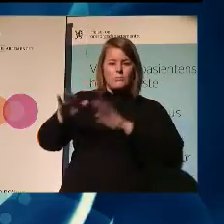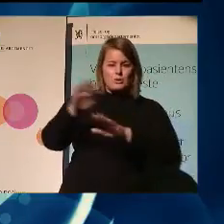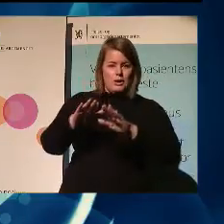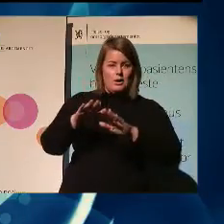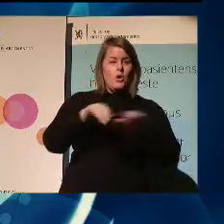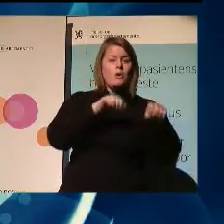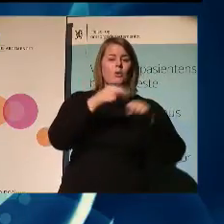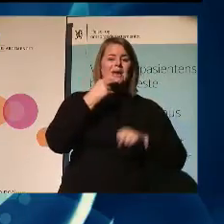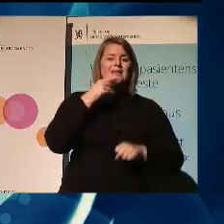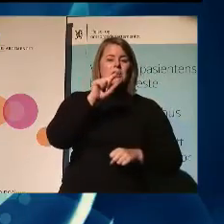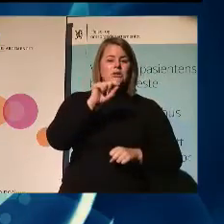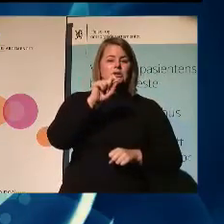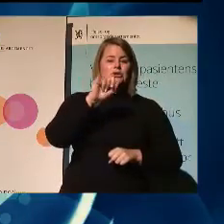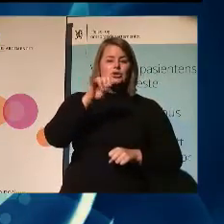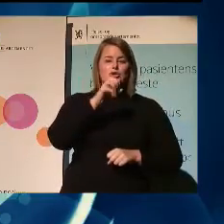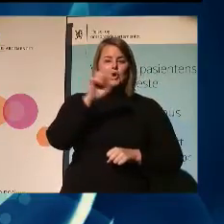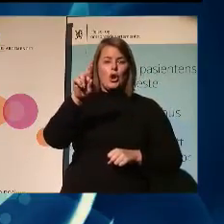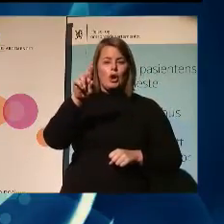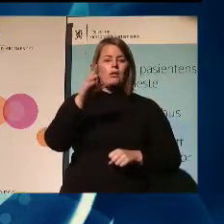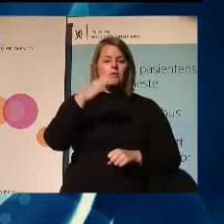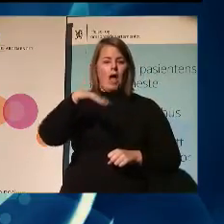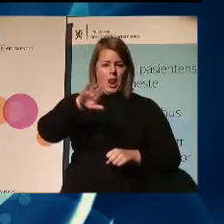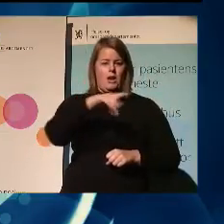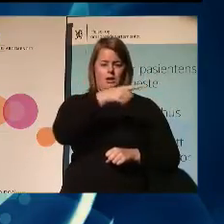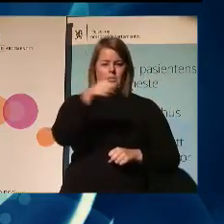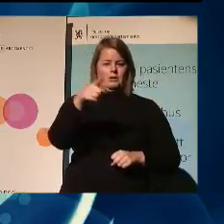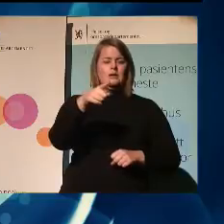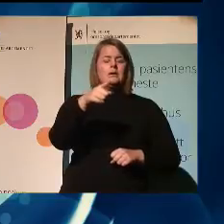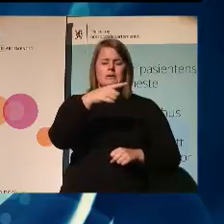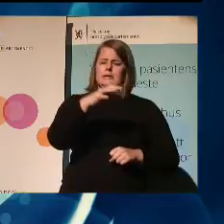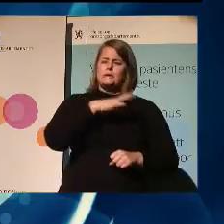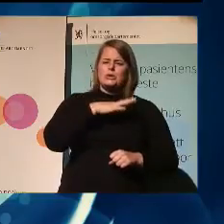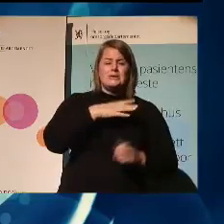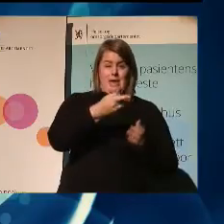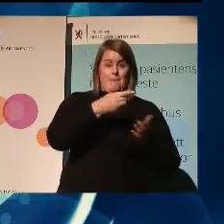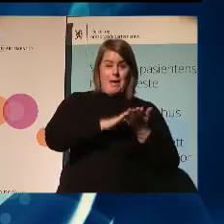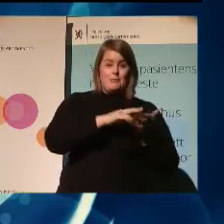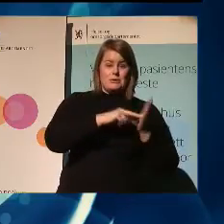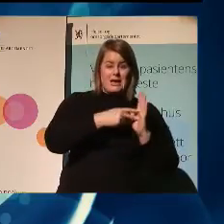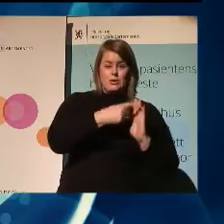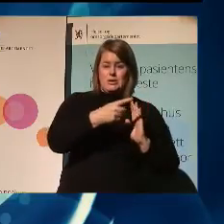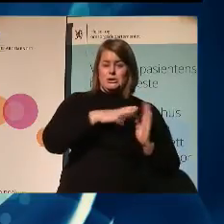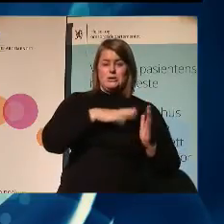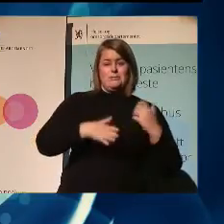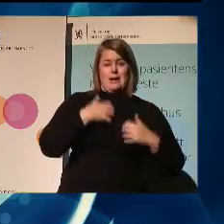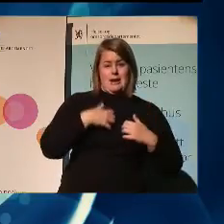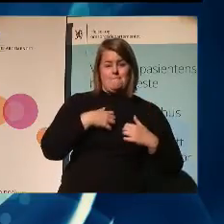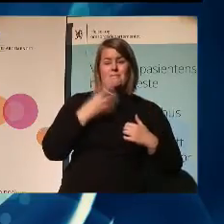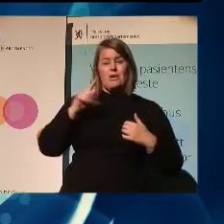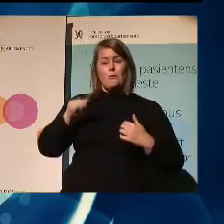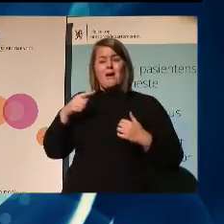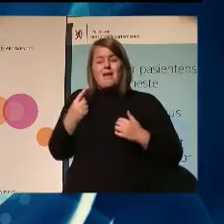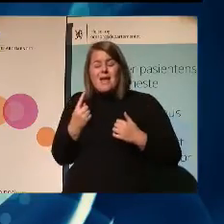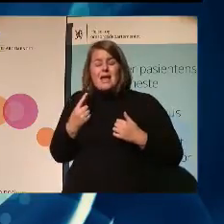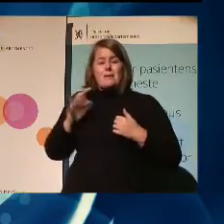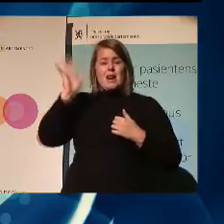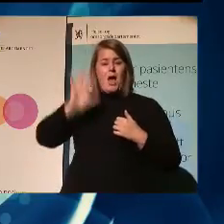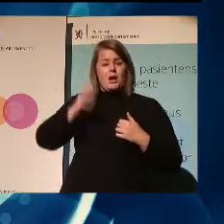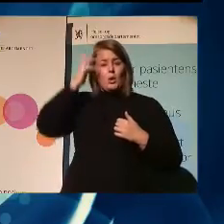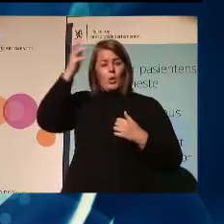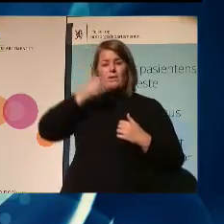det, som har Senterpartiordfører, synes det kjempespennende. Vi gir tilskudd til bygging og bruker 4,1 milliarder kroner for å bygge